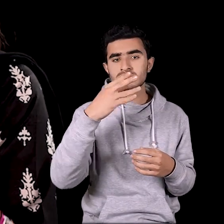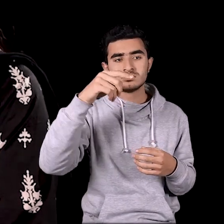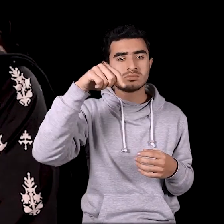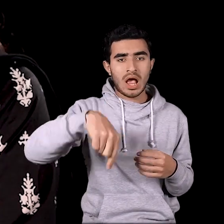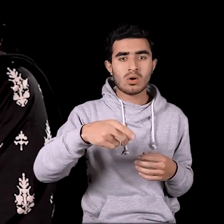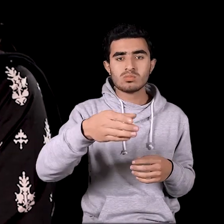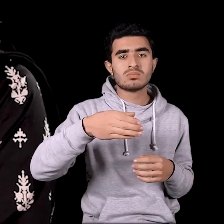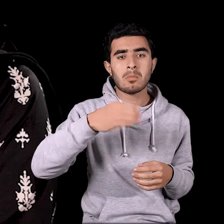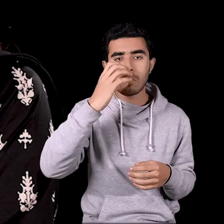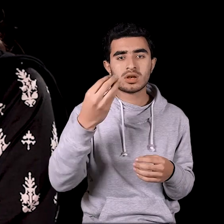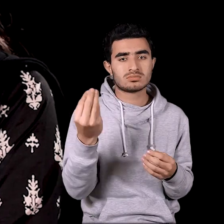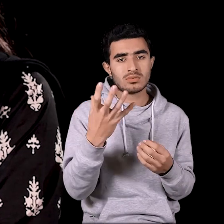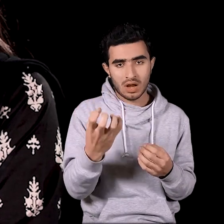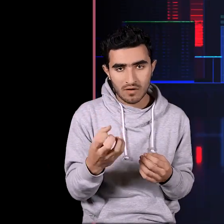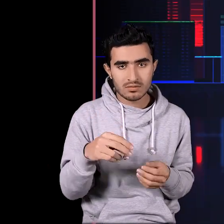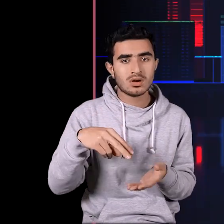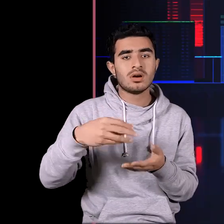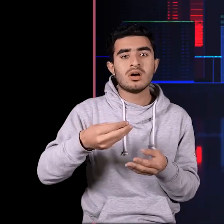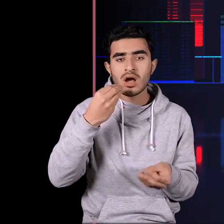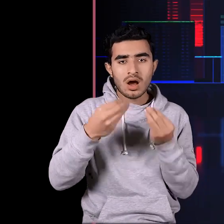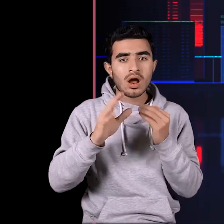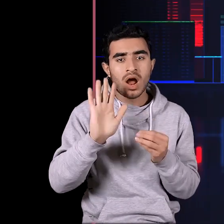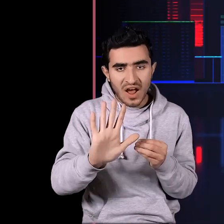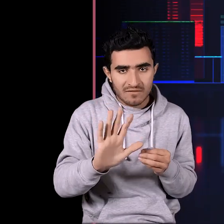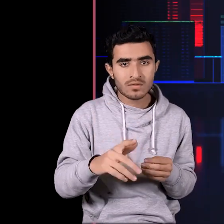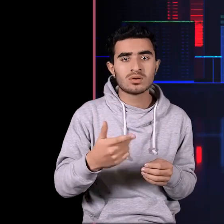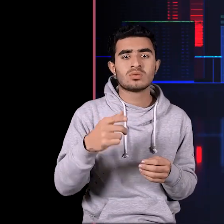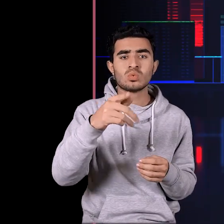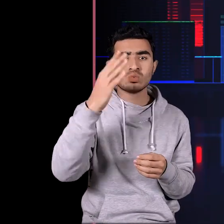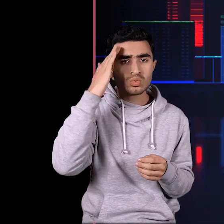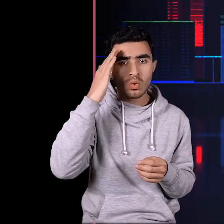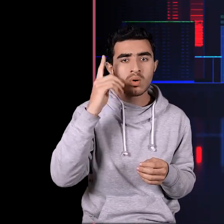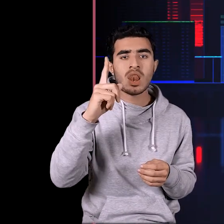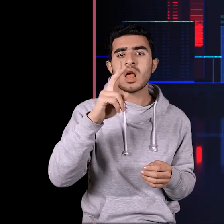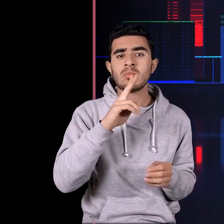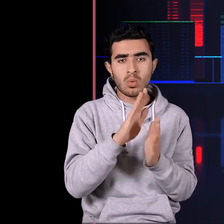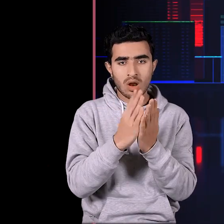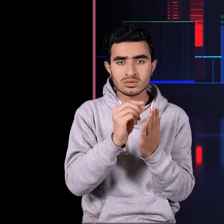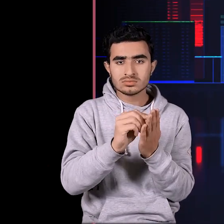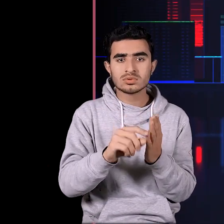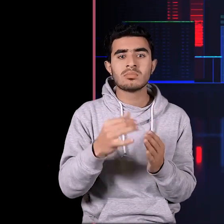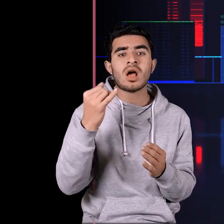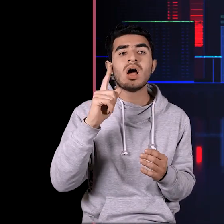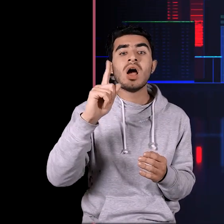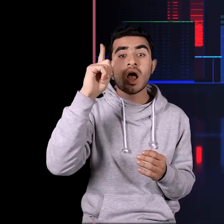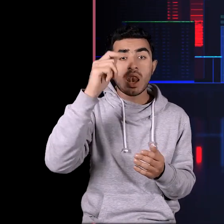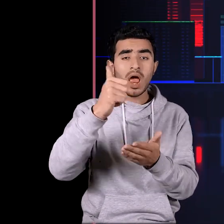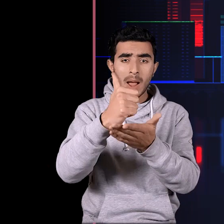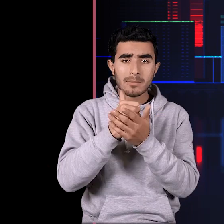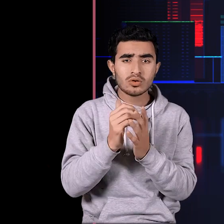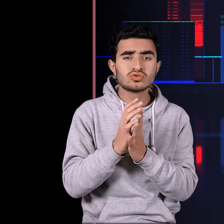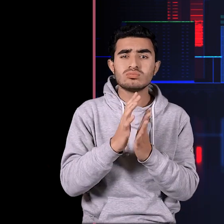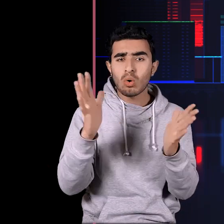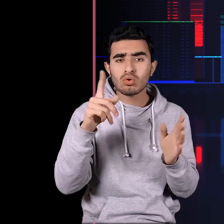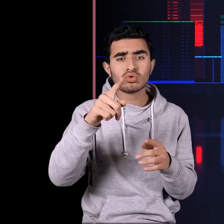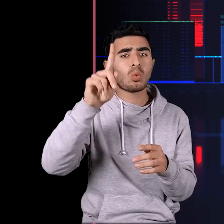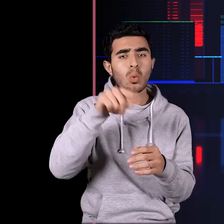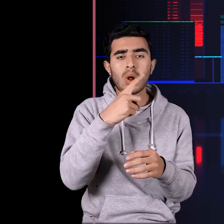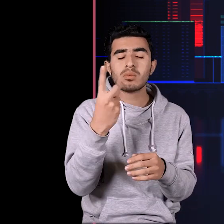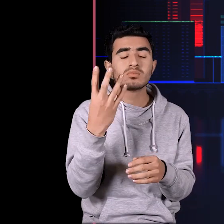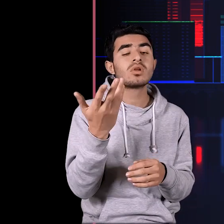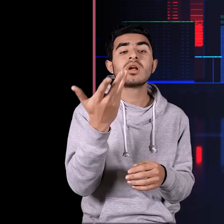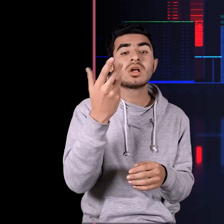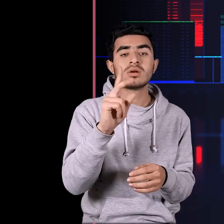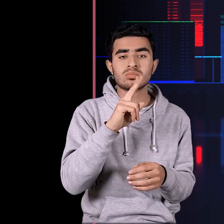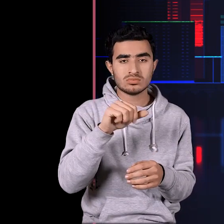بھی پی سک رہے ہیں, ہم کھانا بھی کھا سک رہے ہیں, وہ ہے نا فبأي آلاء ربكما تكذبان, کہ اللہ تعالیٰ کی کن کن نعمتوں کو. دس از سو